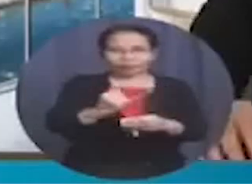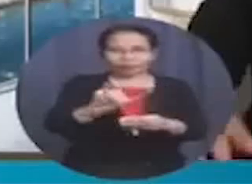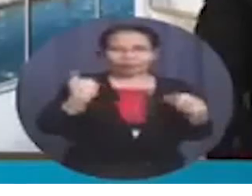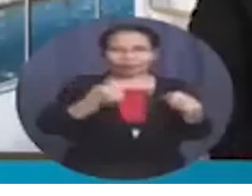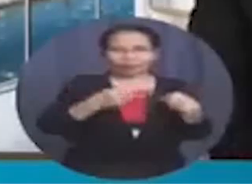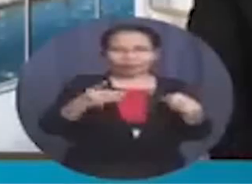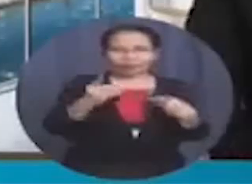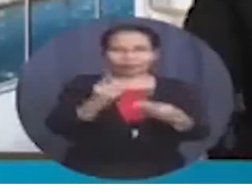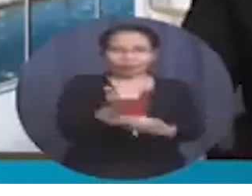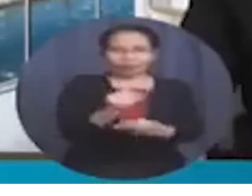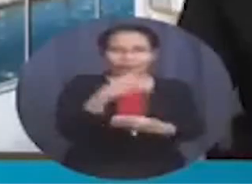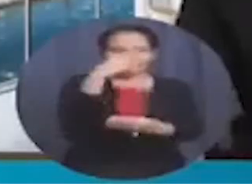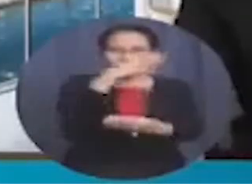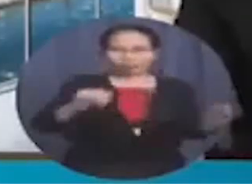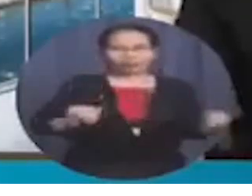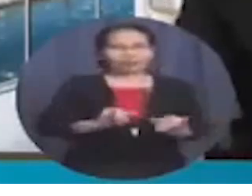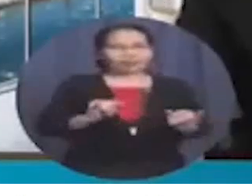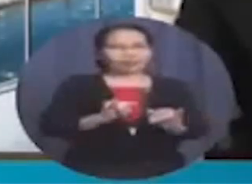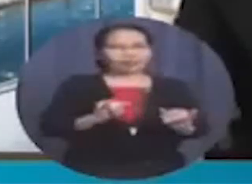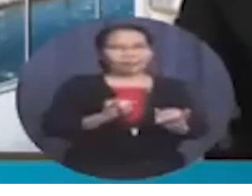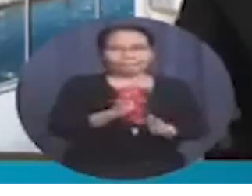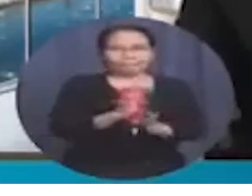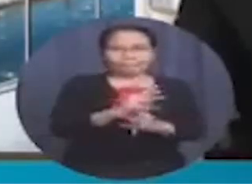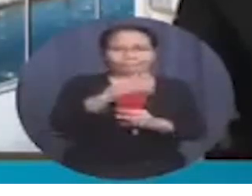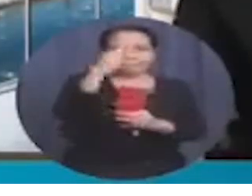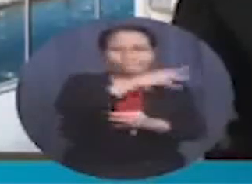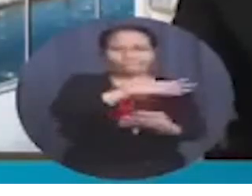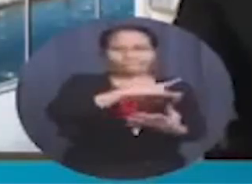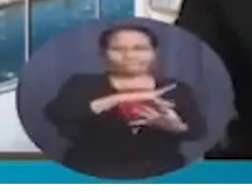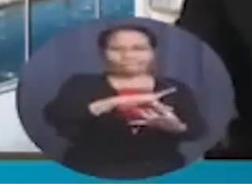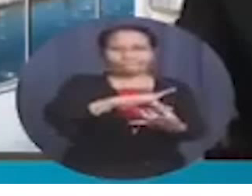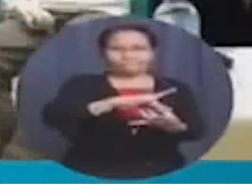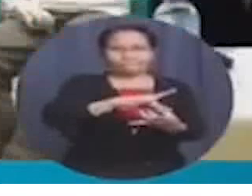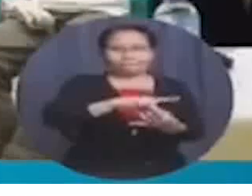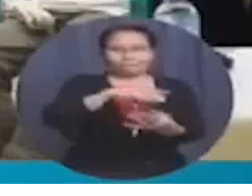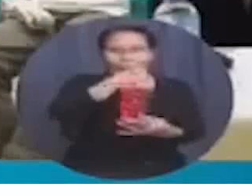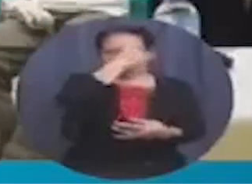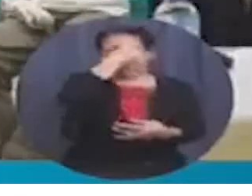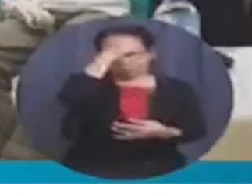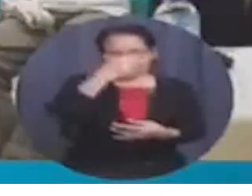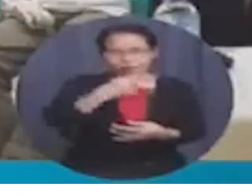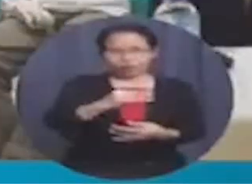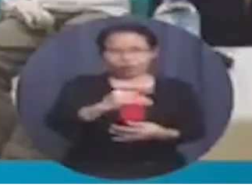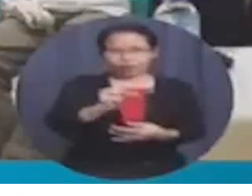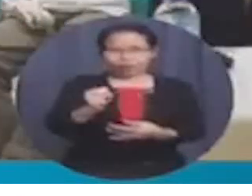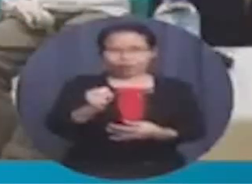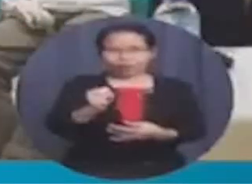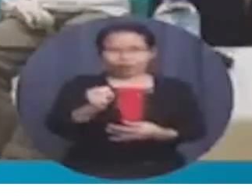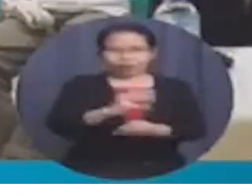na kagaya ng ano, ng imbento ng mga Hindus,